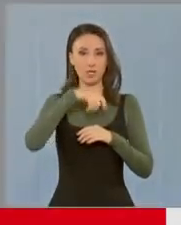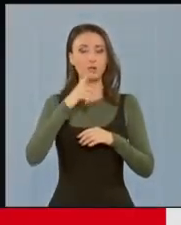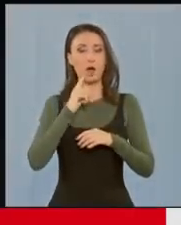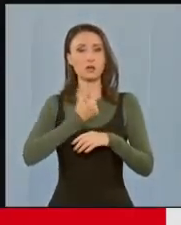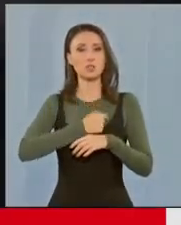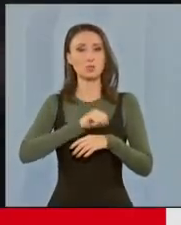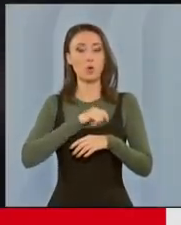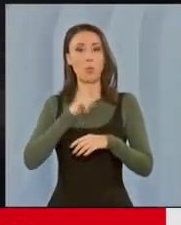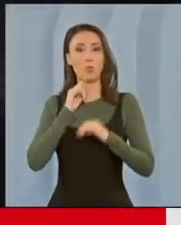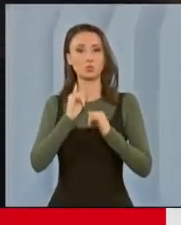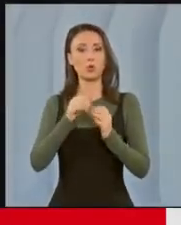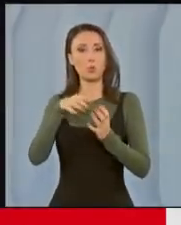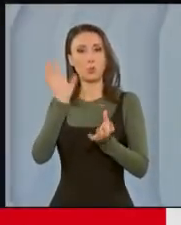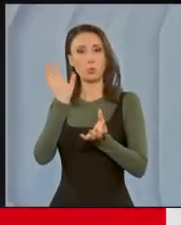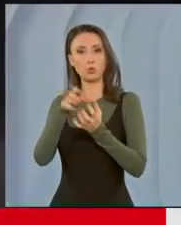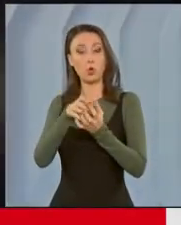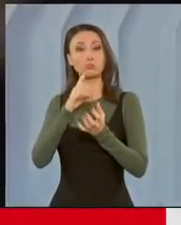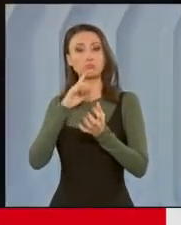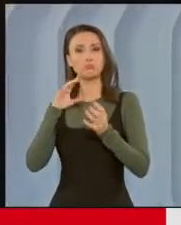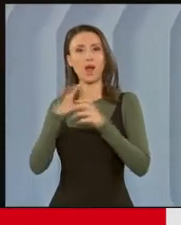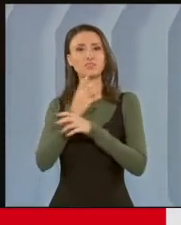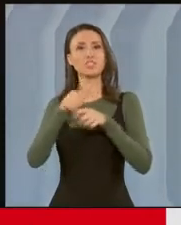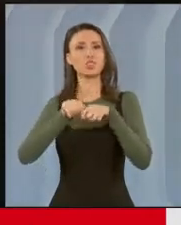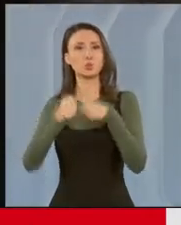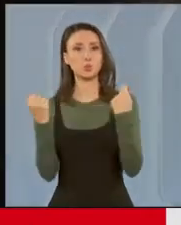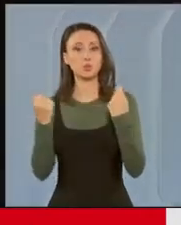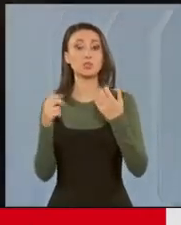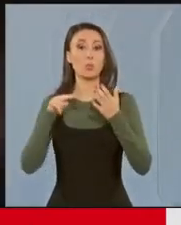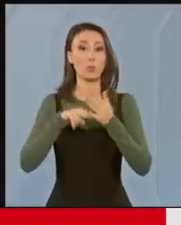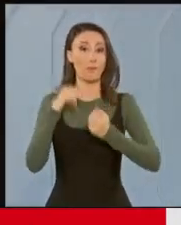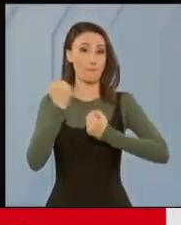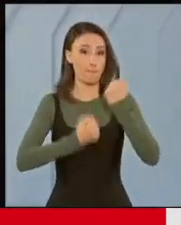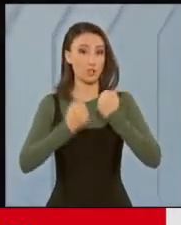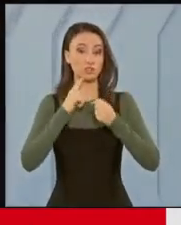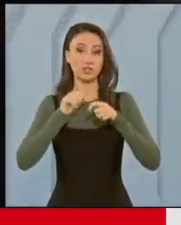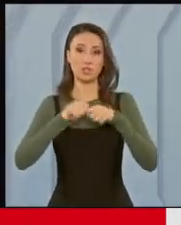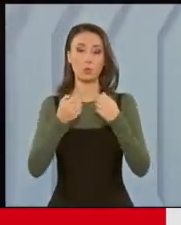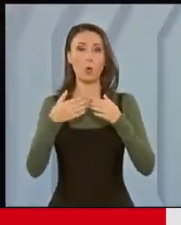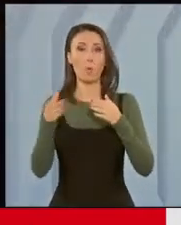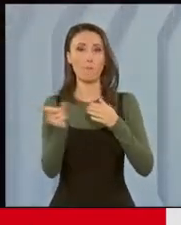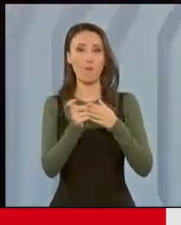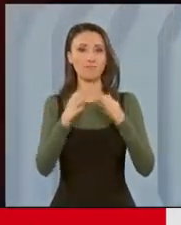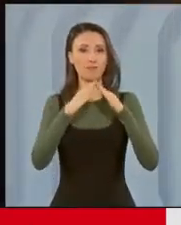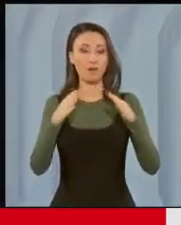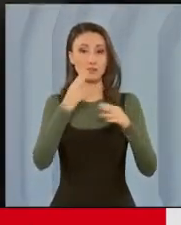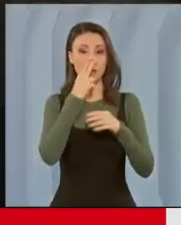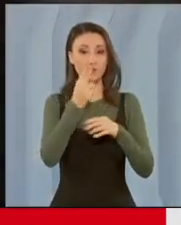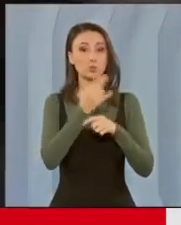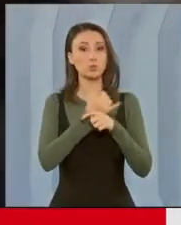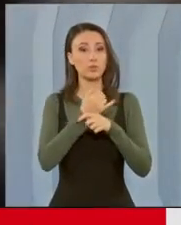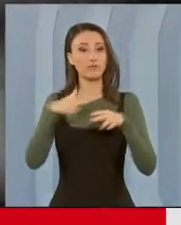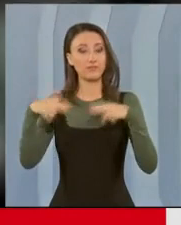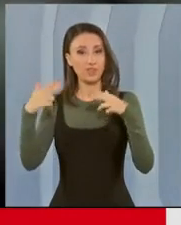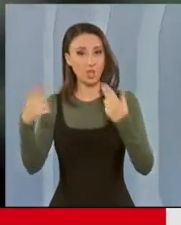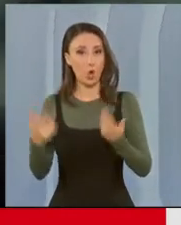răzbune cu ajutorul buldo excavatorului său momentul în care se urcă pe vehicul și dărâmă o parte din casă a fost surprins chiar de